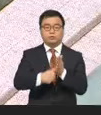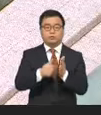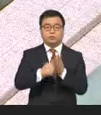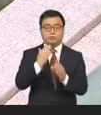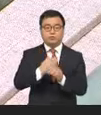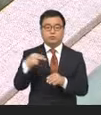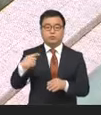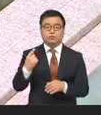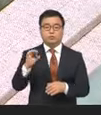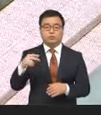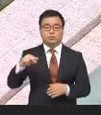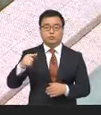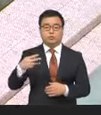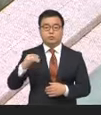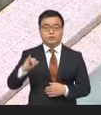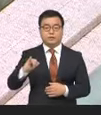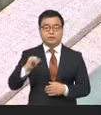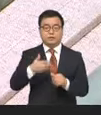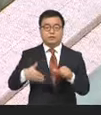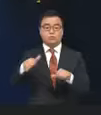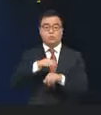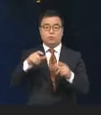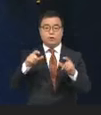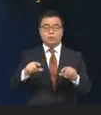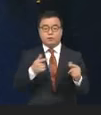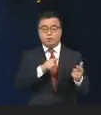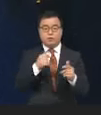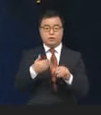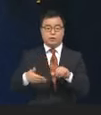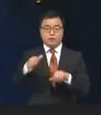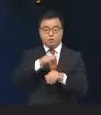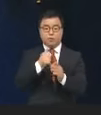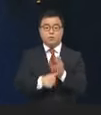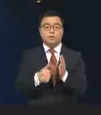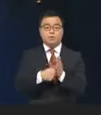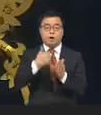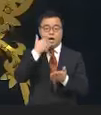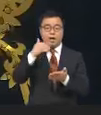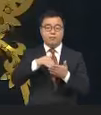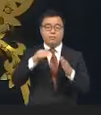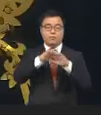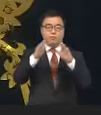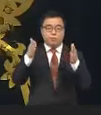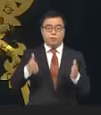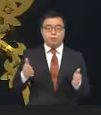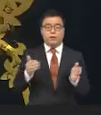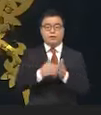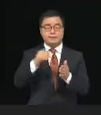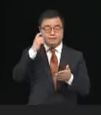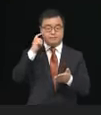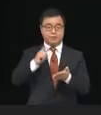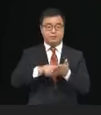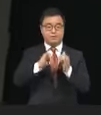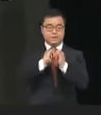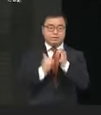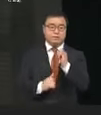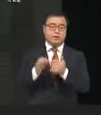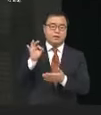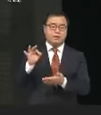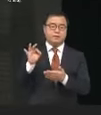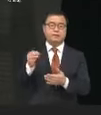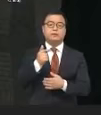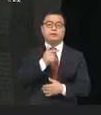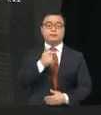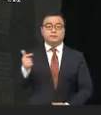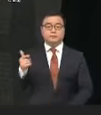고분군은 고분벽화와 묘지석, 구장품 등 다양한 유물이 발견돼 역사적으로 가치가 높습니다. 하지만 이